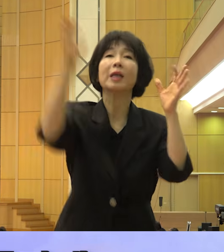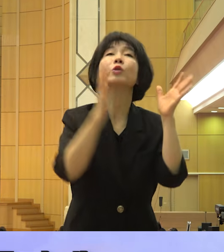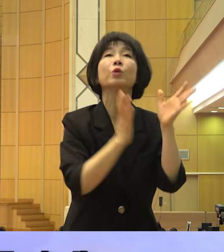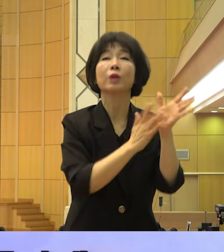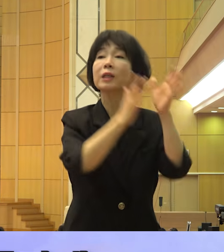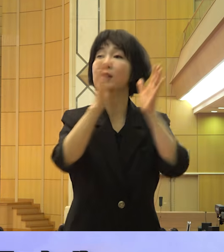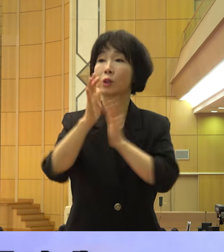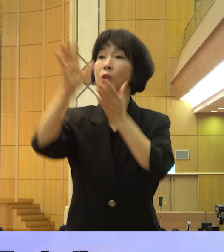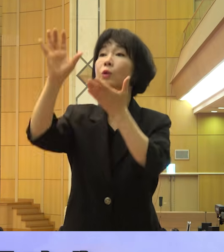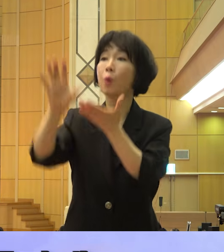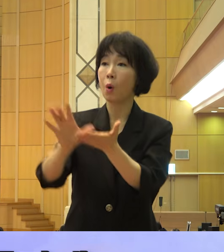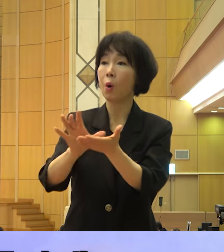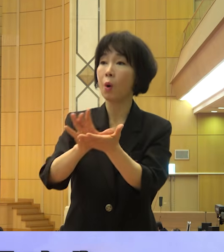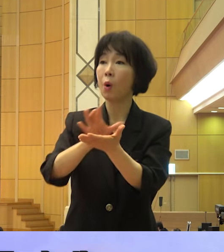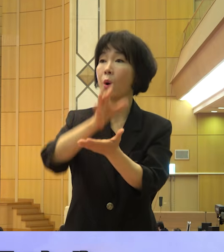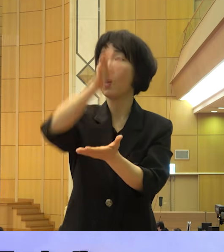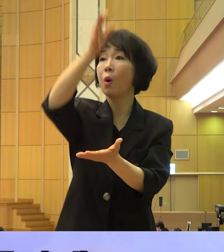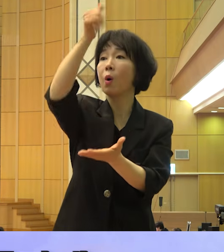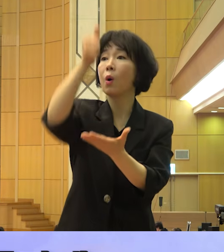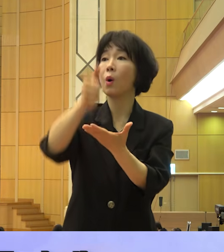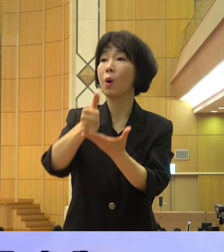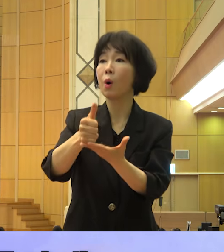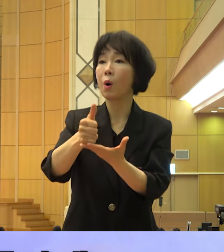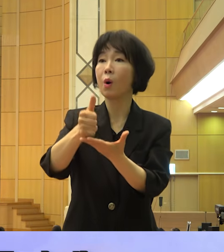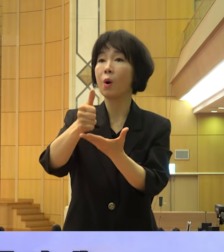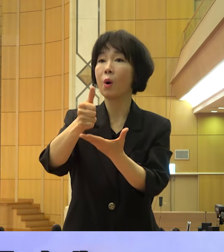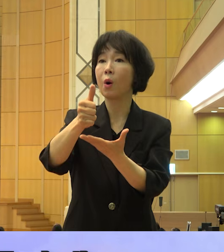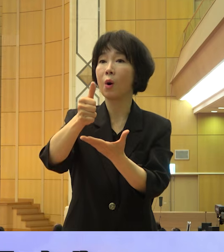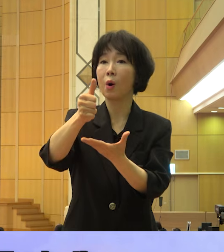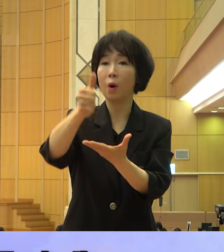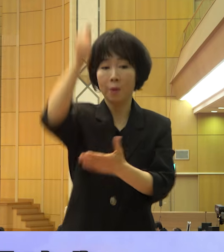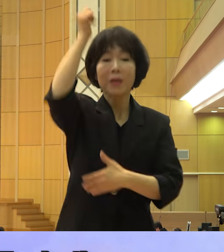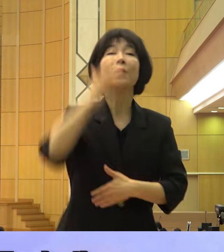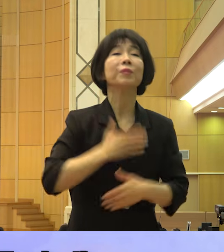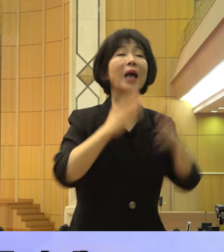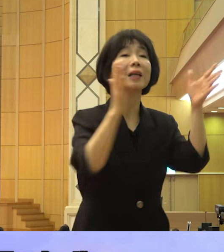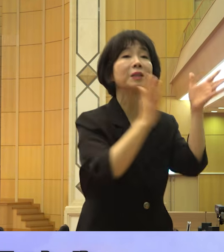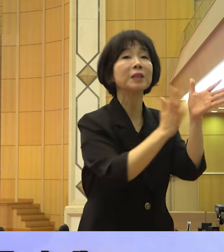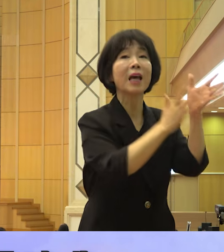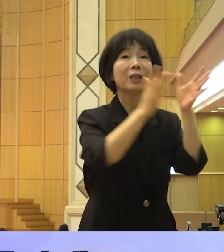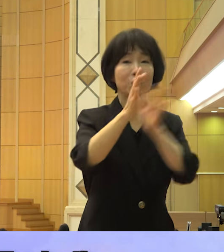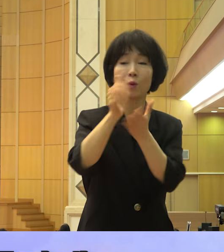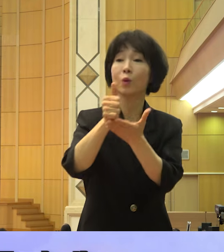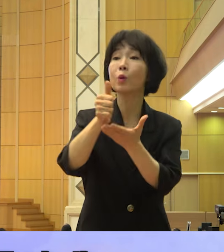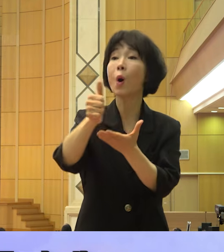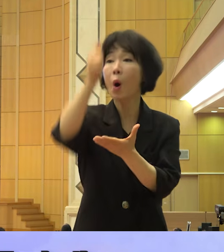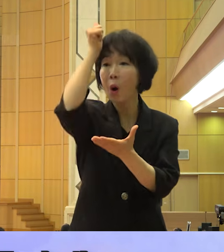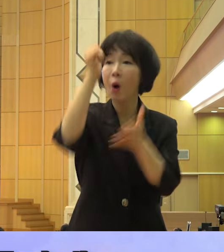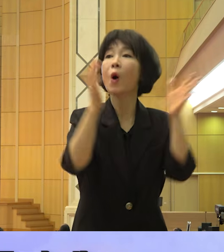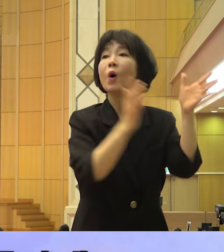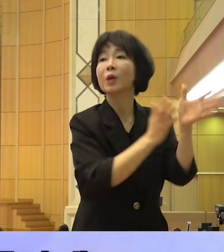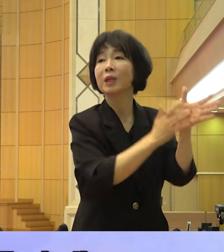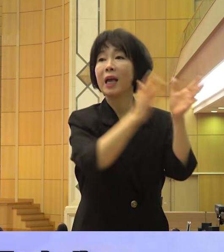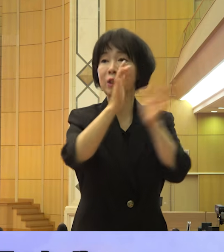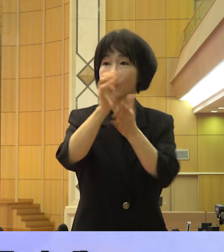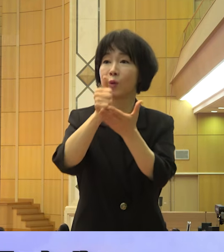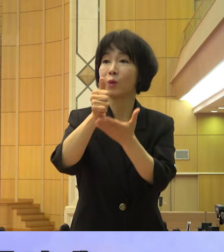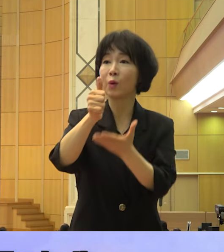부르네. 예수 그리스도. 난 예수로, 난